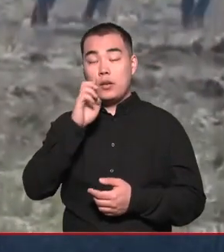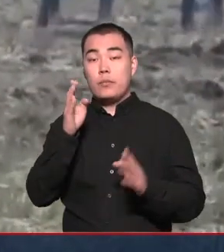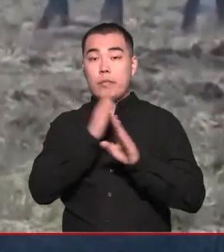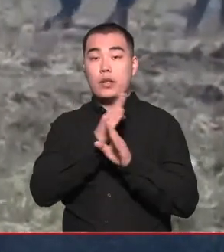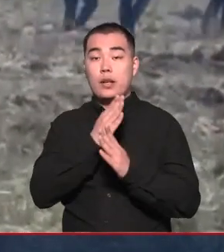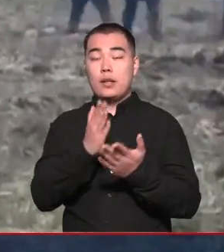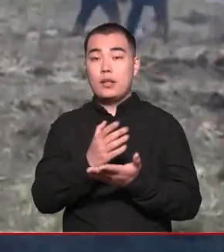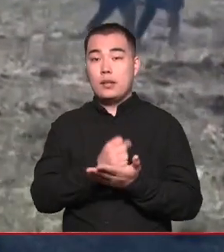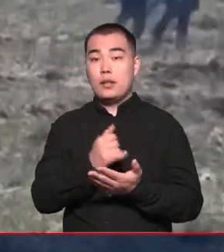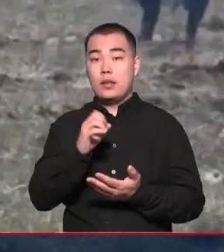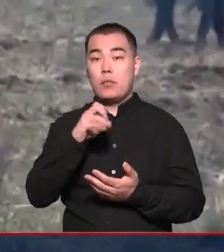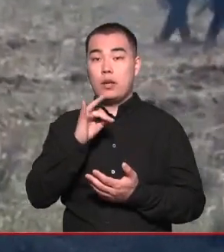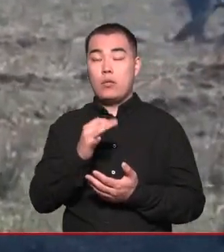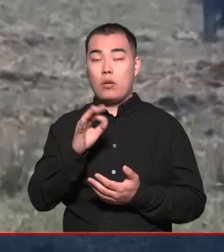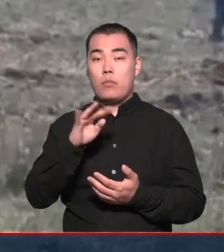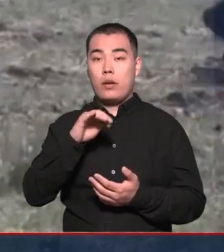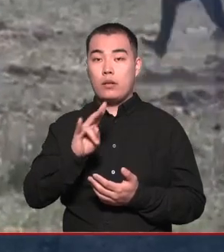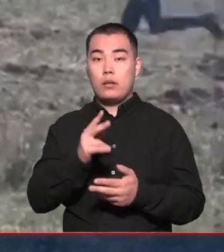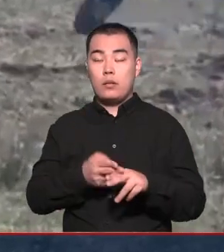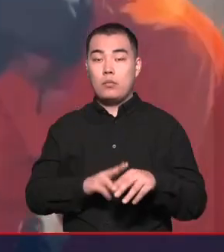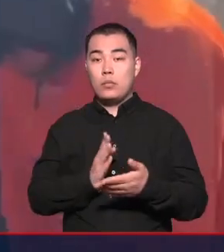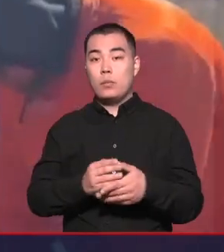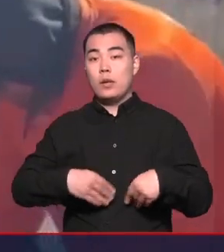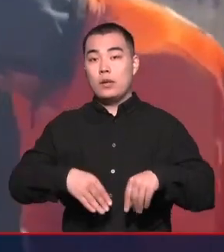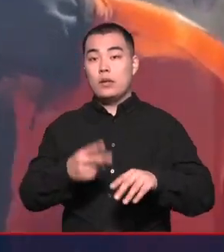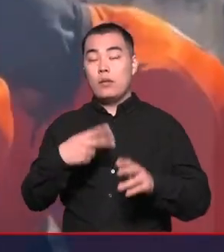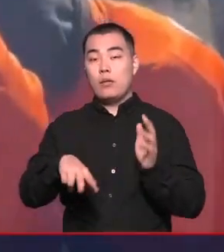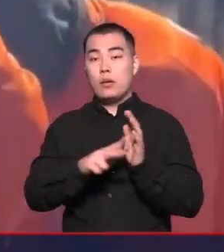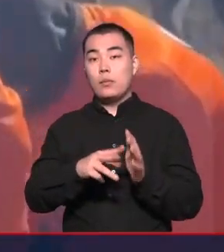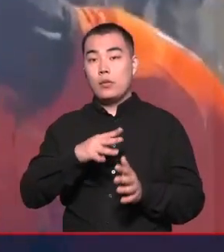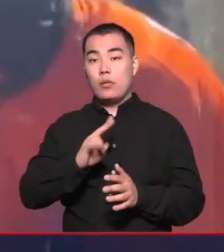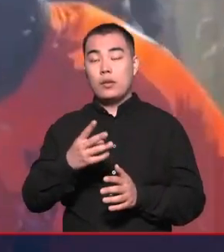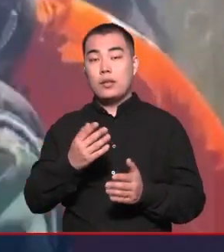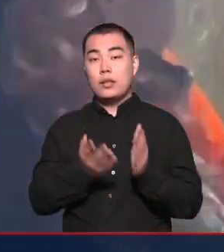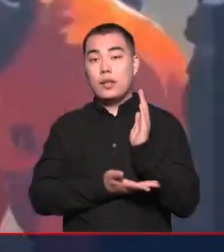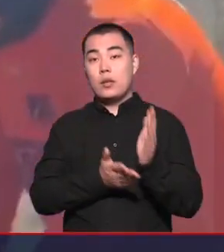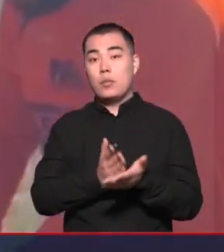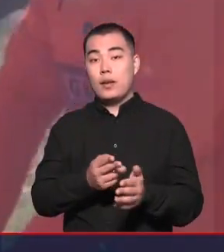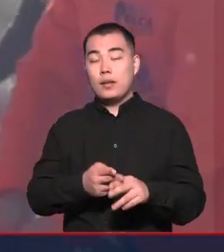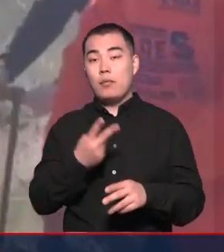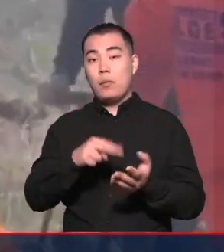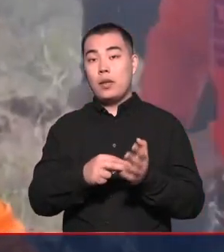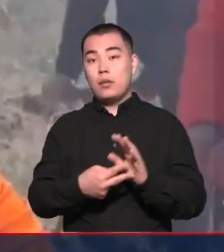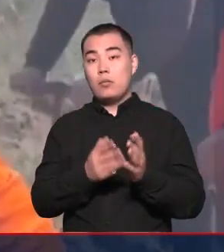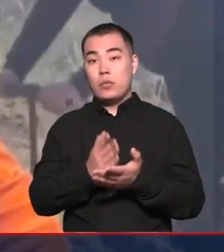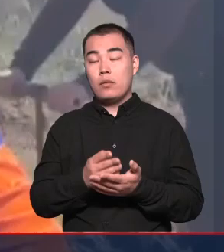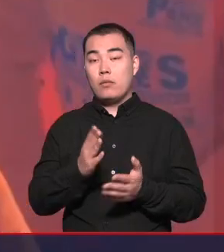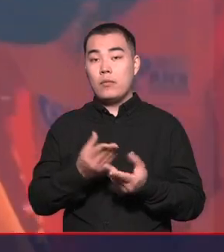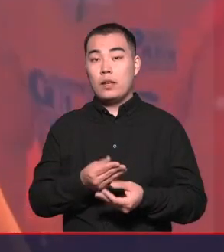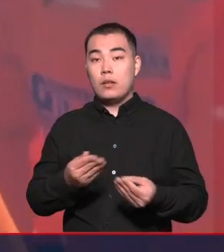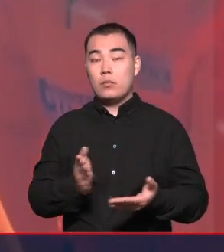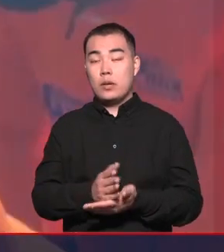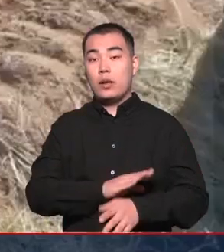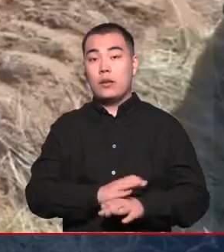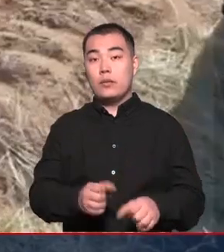природного резервата семьи Ормане планируется посадить более 28 миллионов деревьев. Работы проведут в два этапа. Этой весной будет